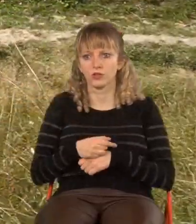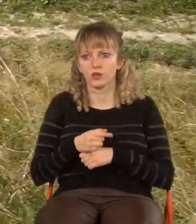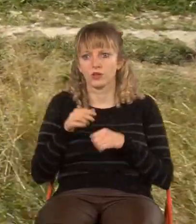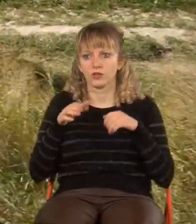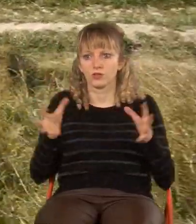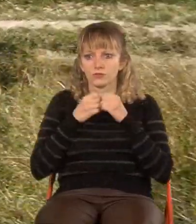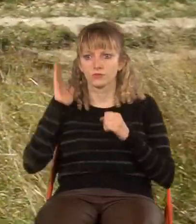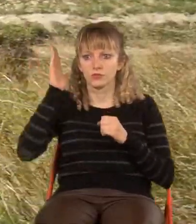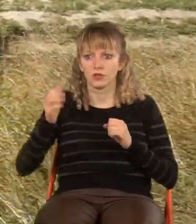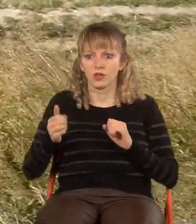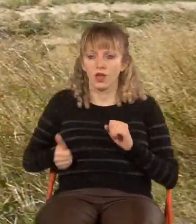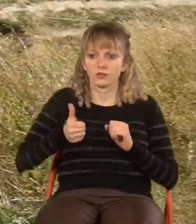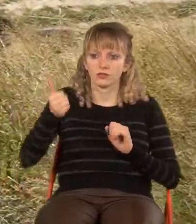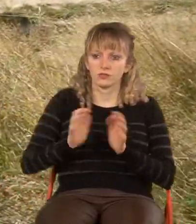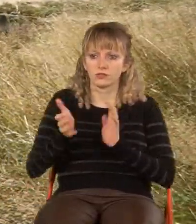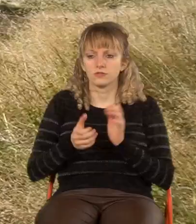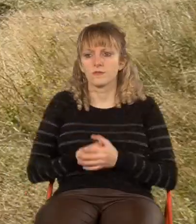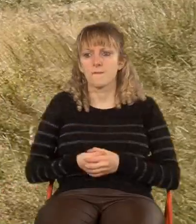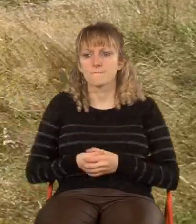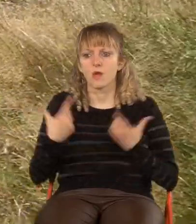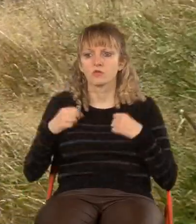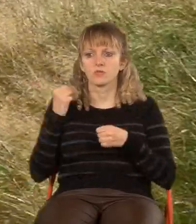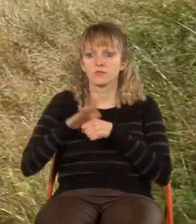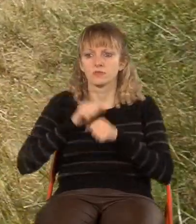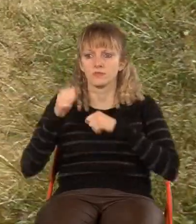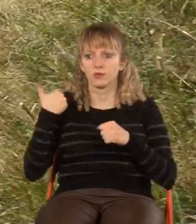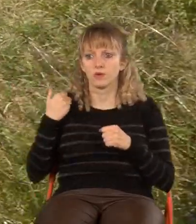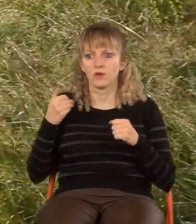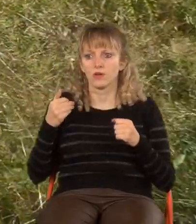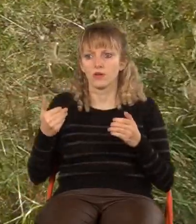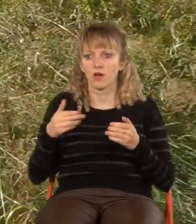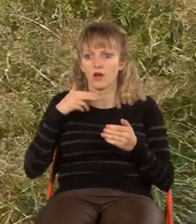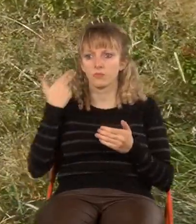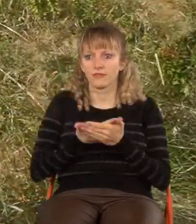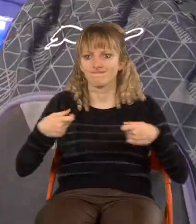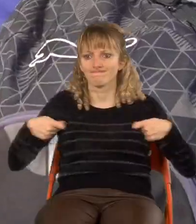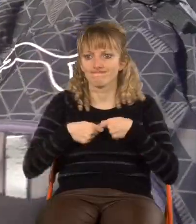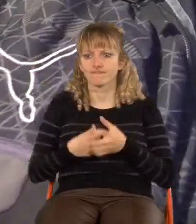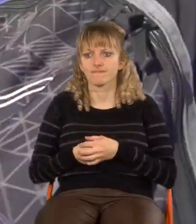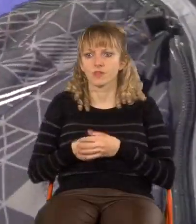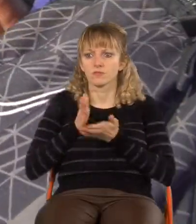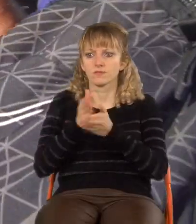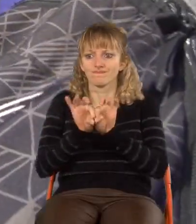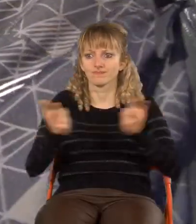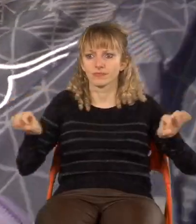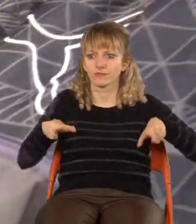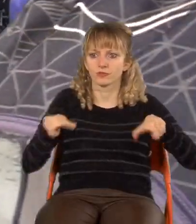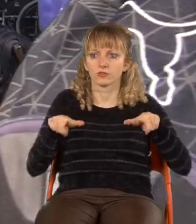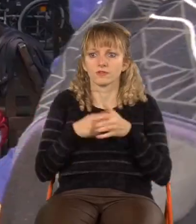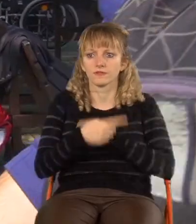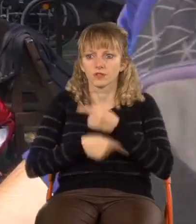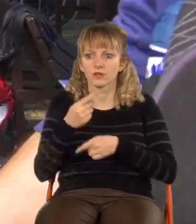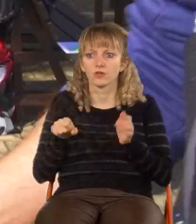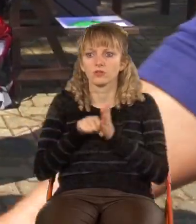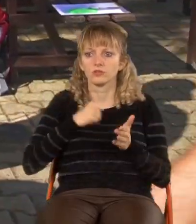Kolejną umiejętnością, którą musieli posiąść przyszli asystenci turystyczni osób niepełnosprawnych, było odpowiednie przymocowanie za pomocą lin